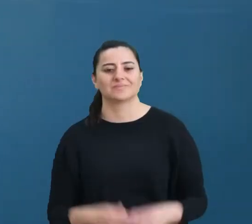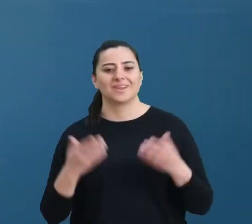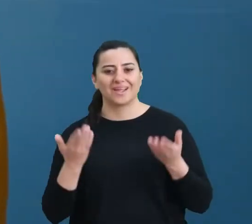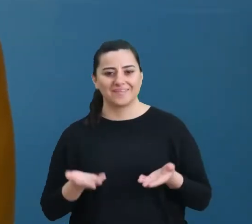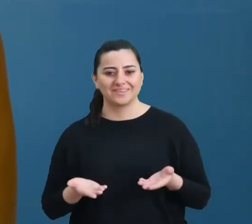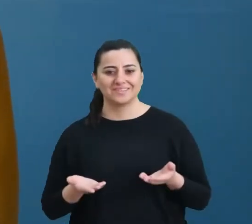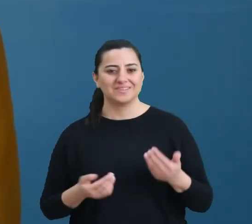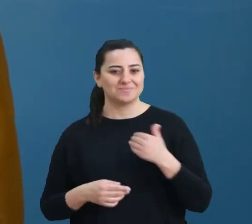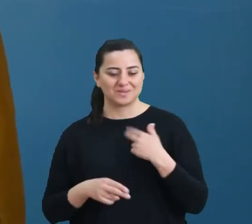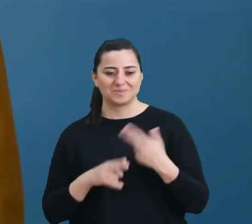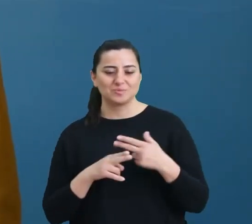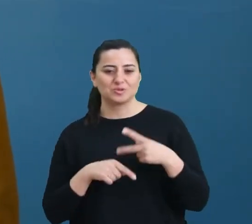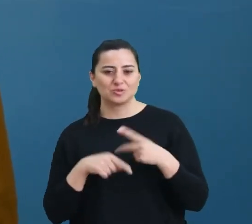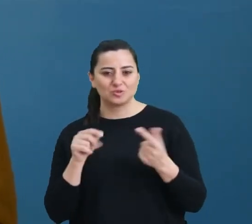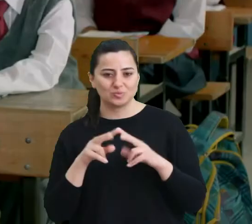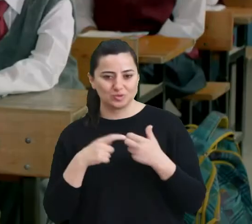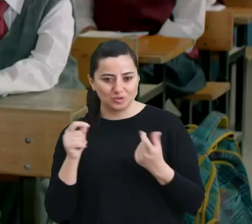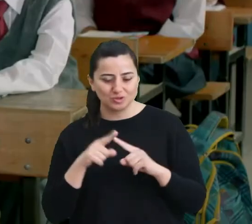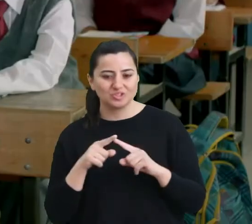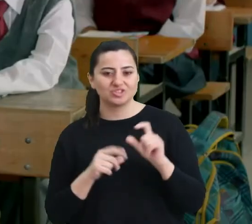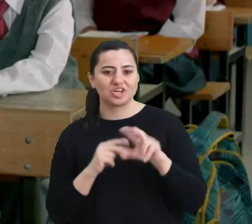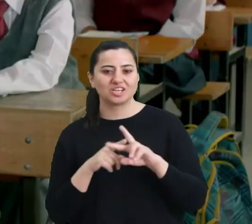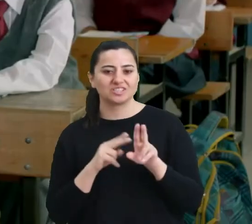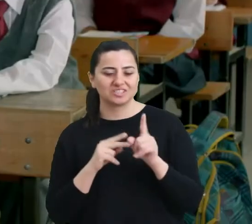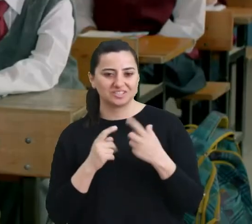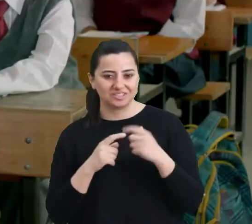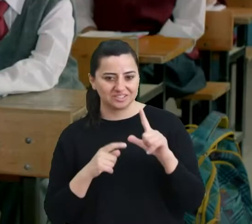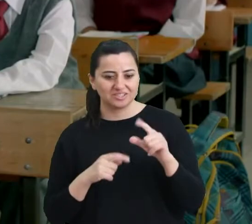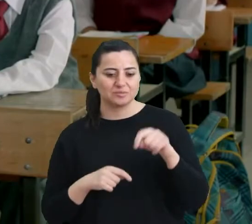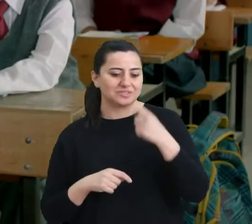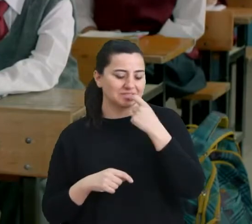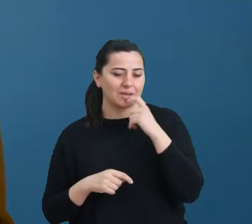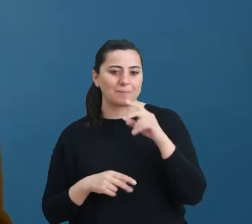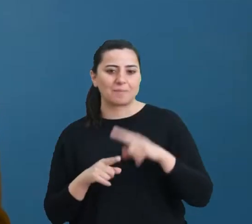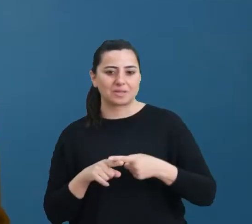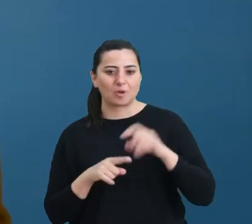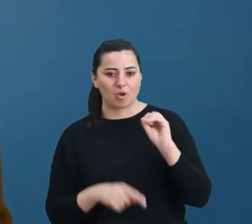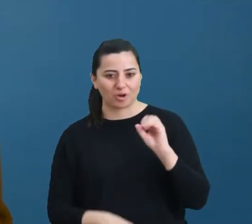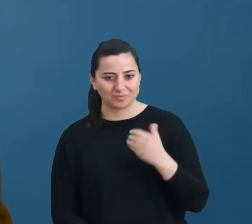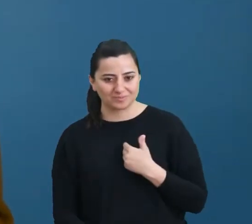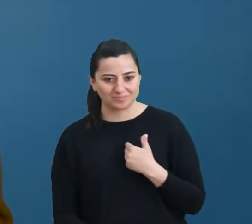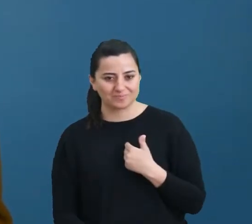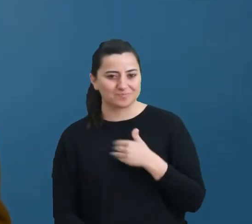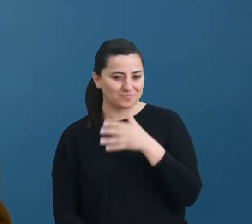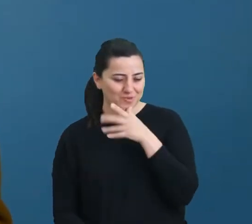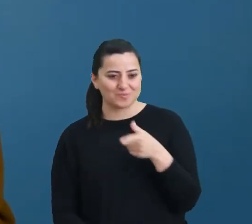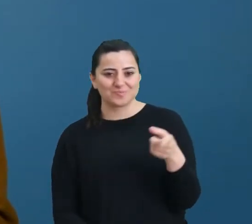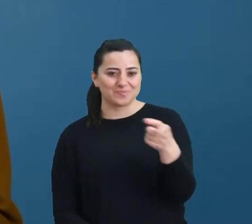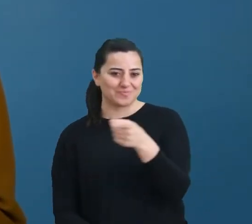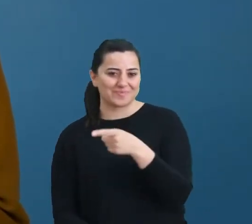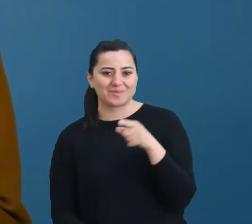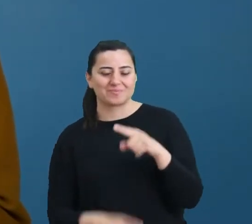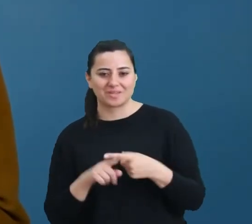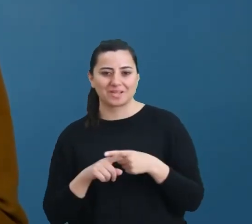Evet, benim adım Zümrüt Çakırlı. Bu yılki matematik öğretmeninizim. Biliyorum